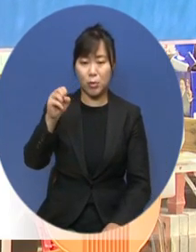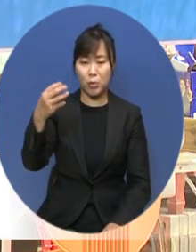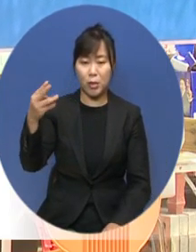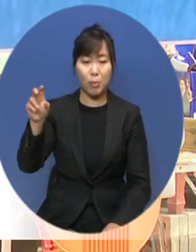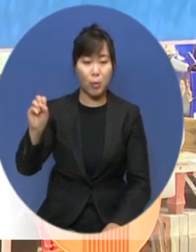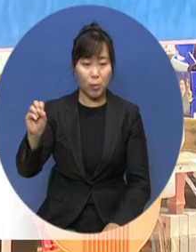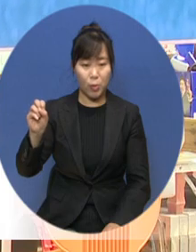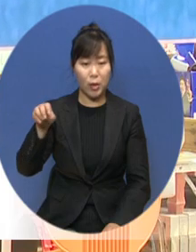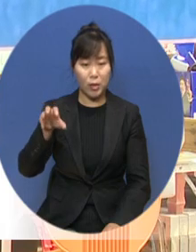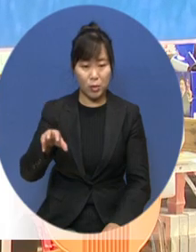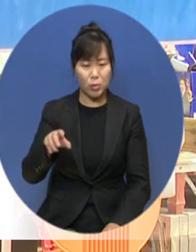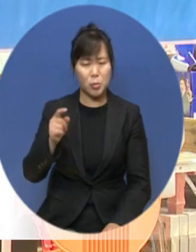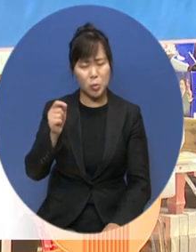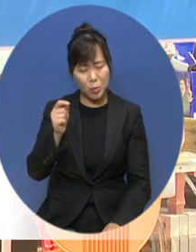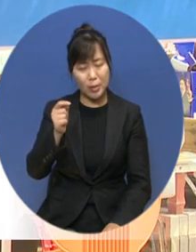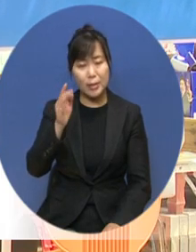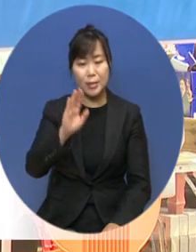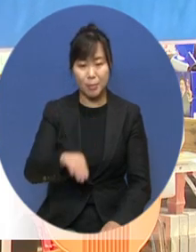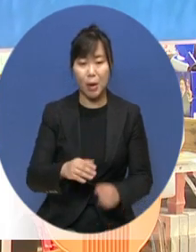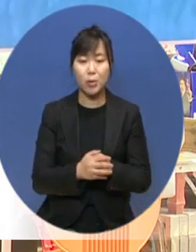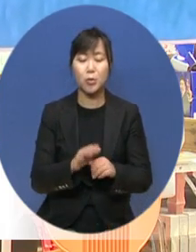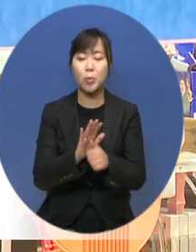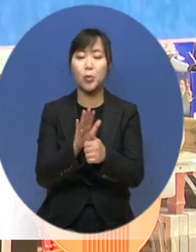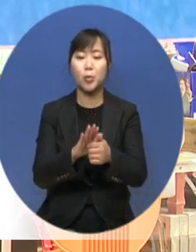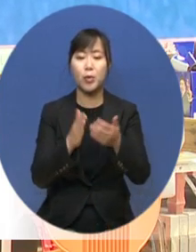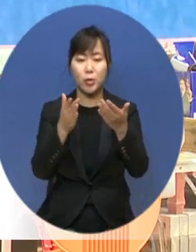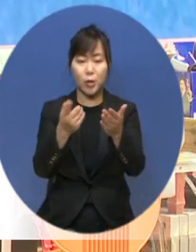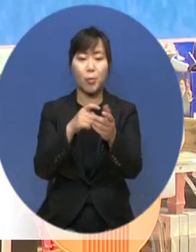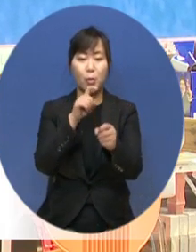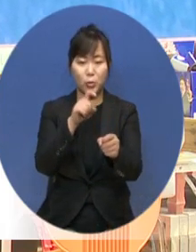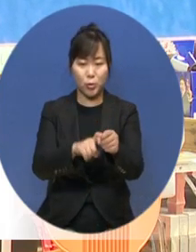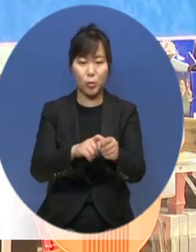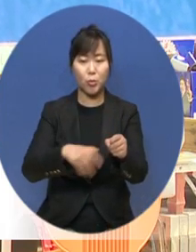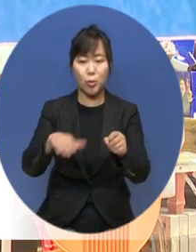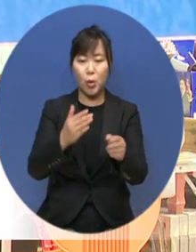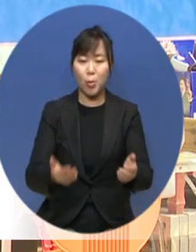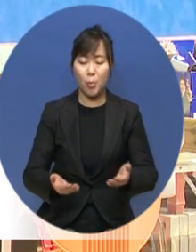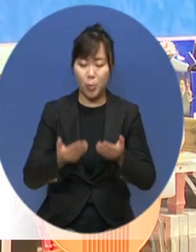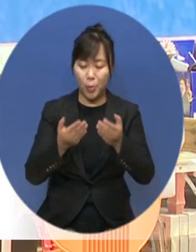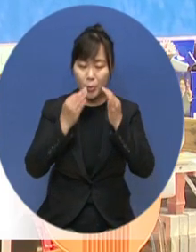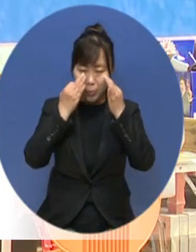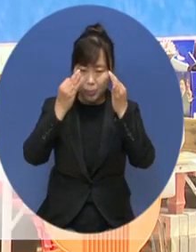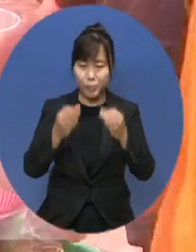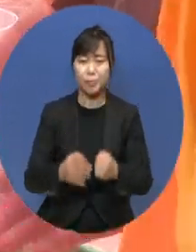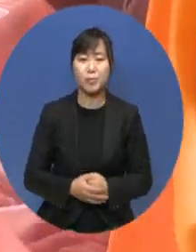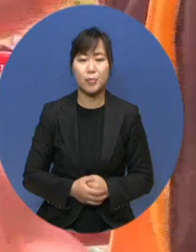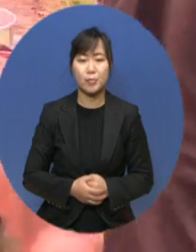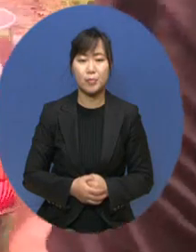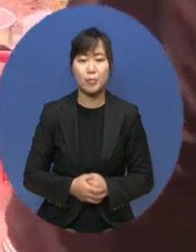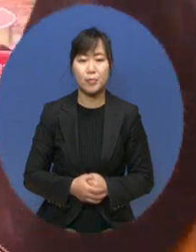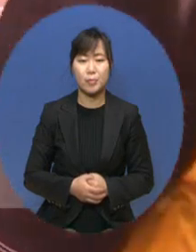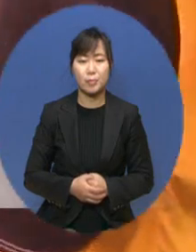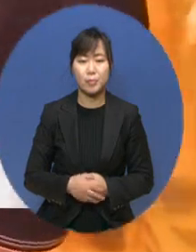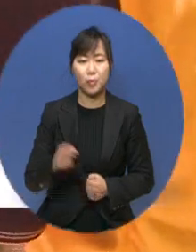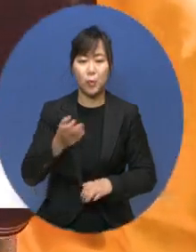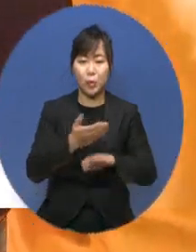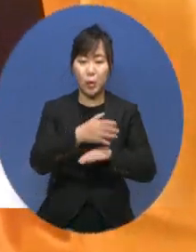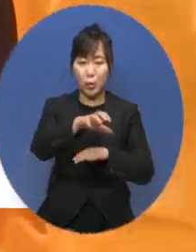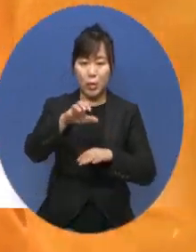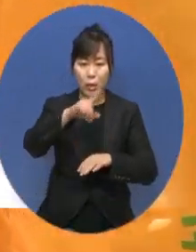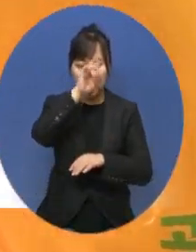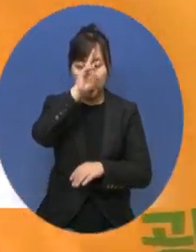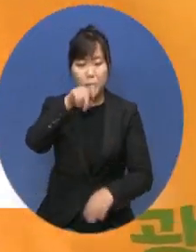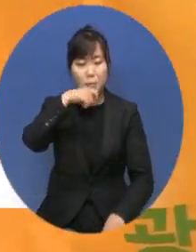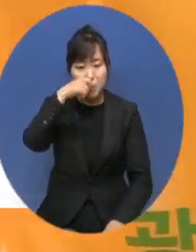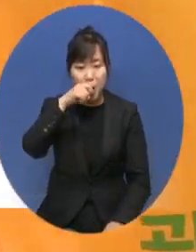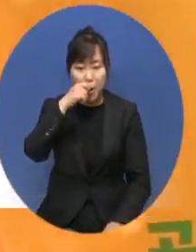비전 2030에서 조금이나마 보탬이 되고자 저희들이 노력 봉사를 왔습니다. 또 다른 곳에선 점심